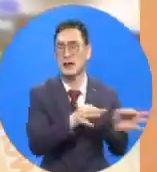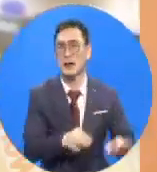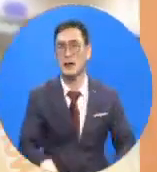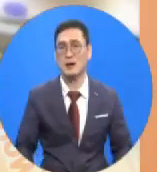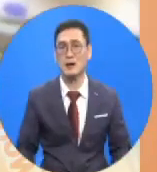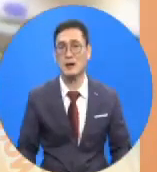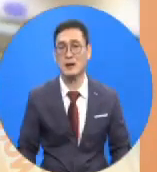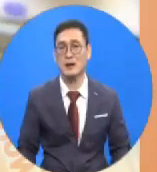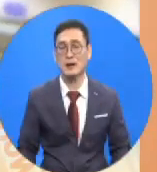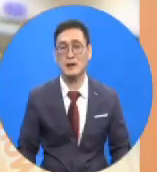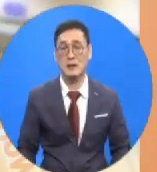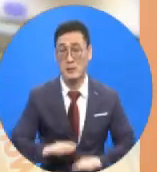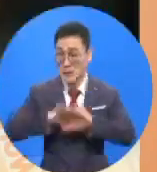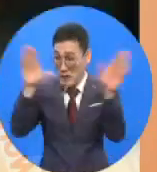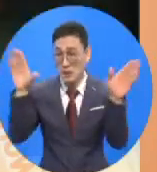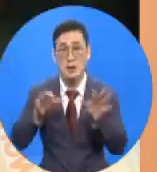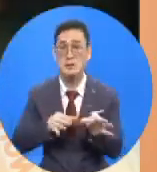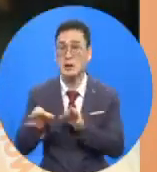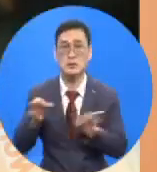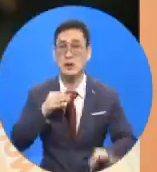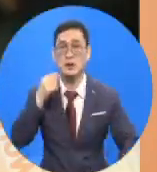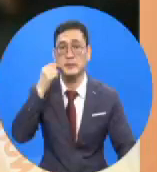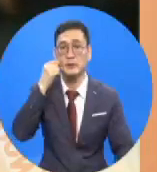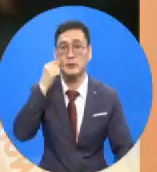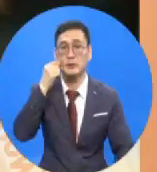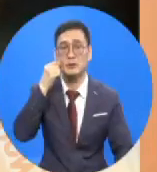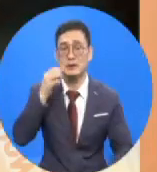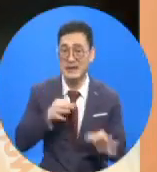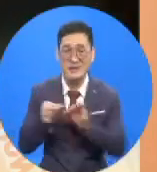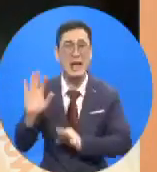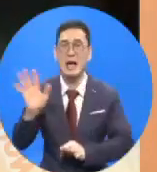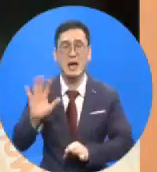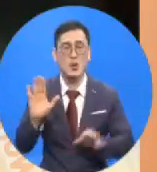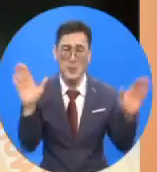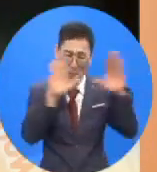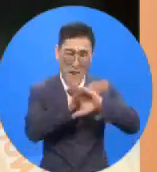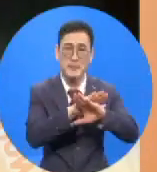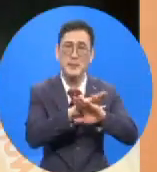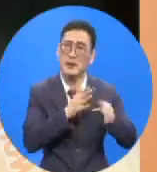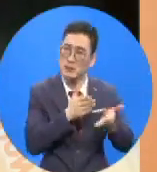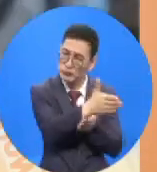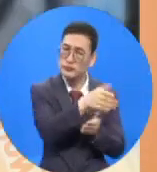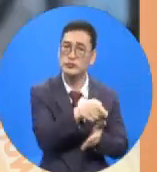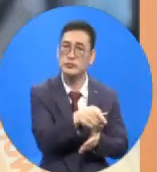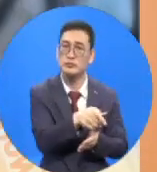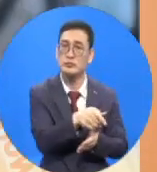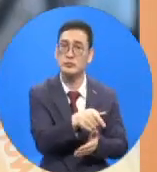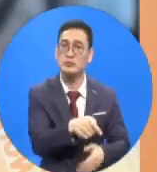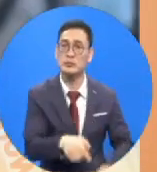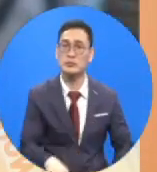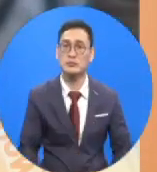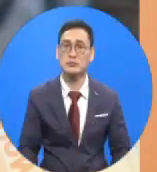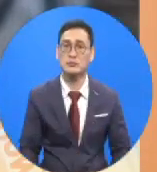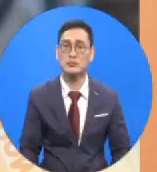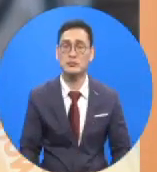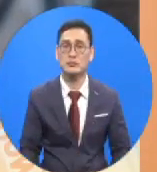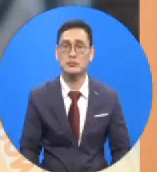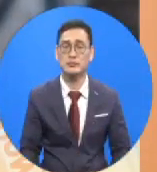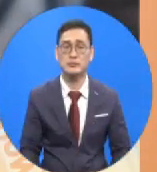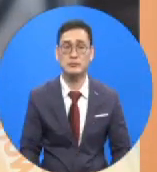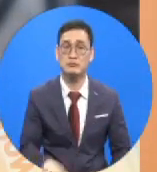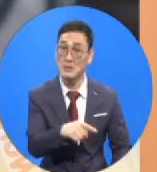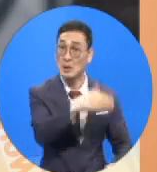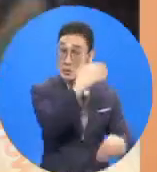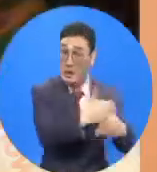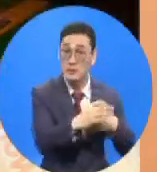문을 닫게 돼 있으니까 참 대책없이 일단 문을 닫아 되는 상황이기 때문에 단순히 그냥 밥만 먹는 식당만 하는 것인지 이게 사실은